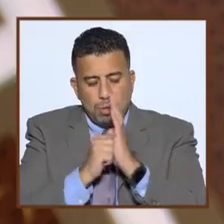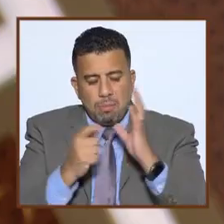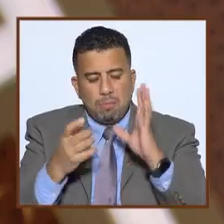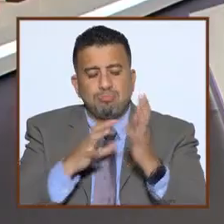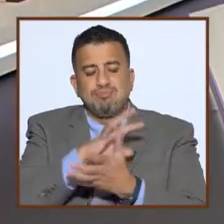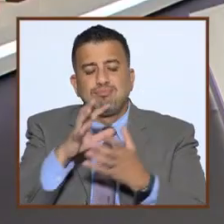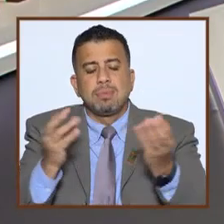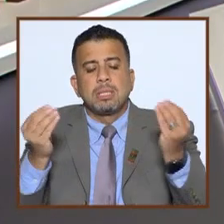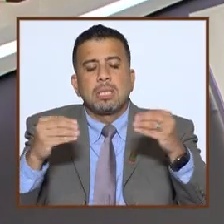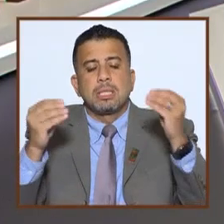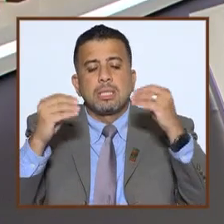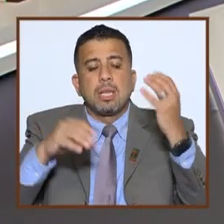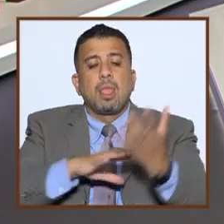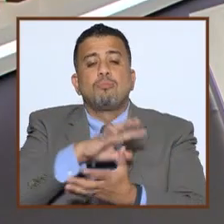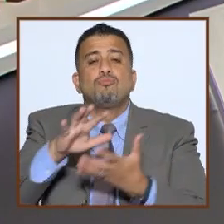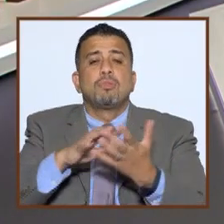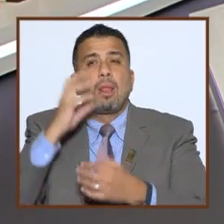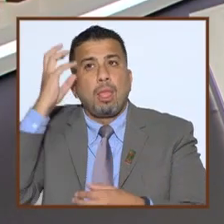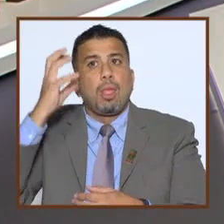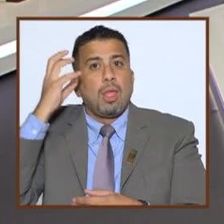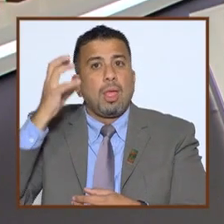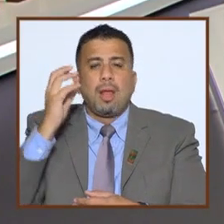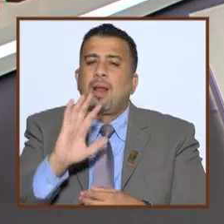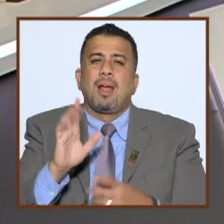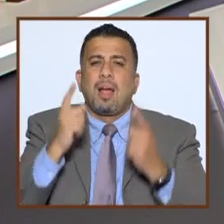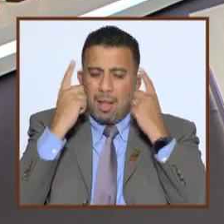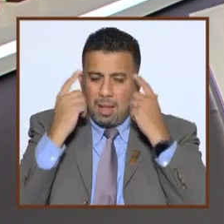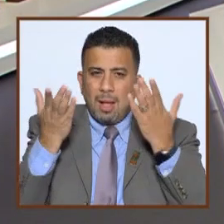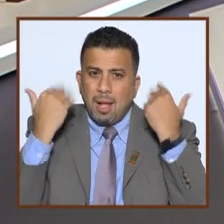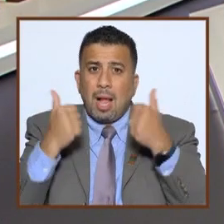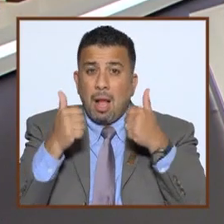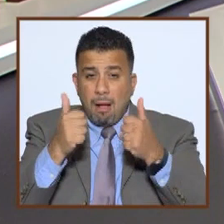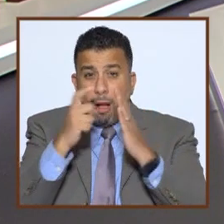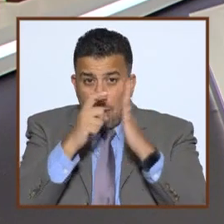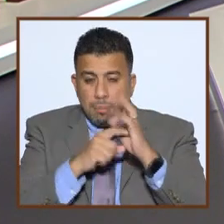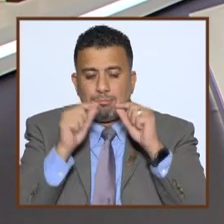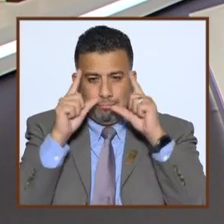تفضل يا امه الله عليكم السلام ورحمه الله